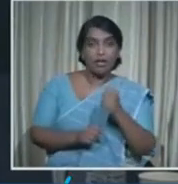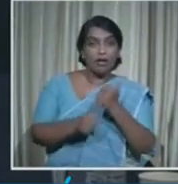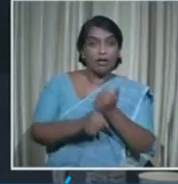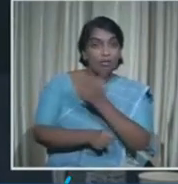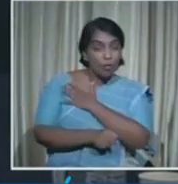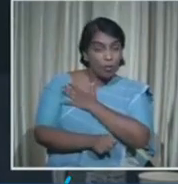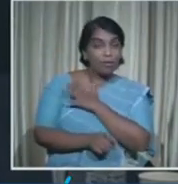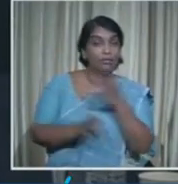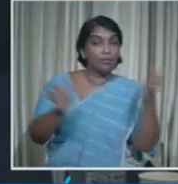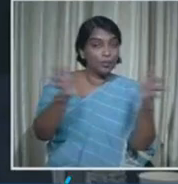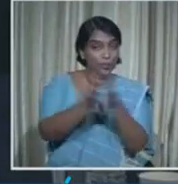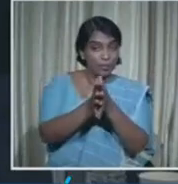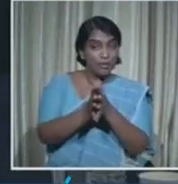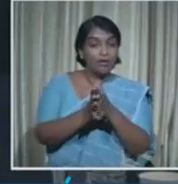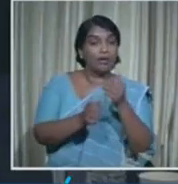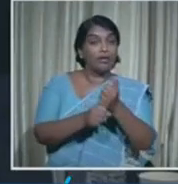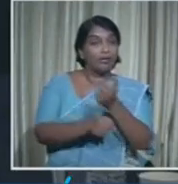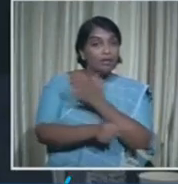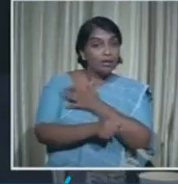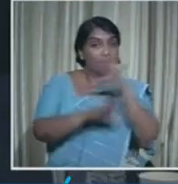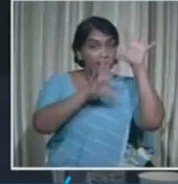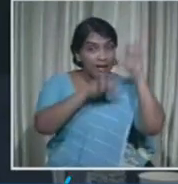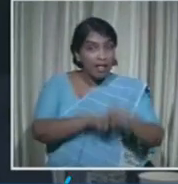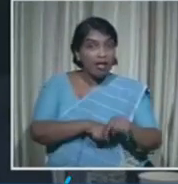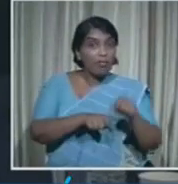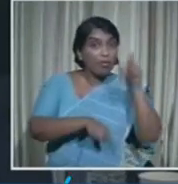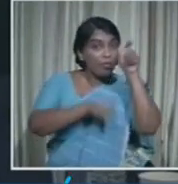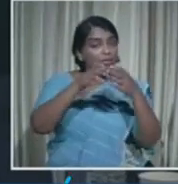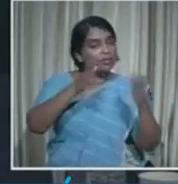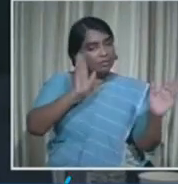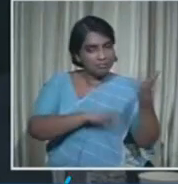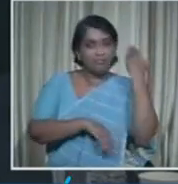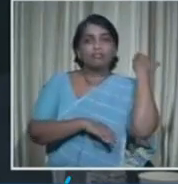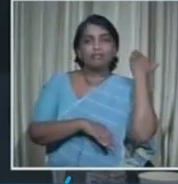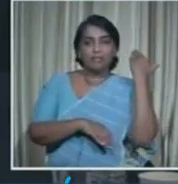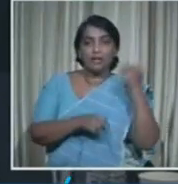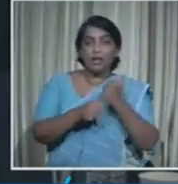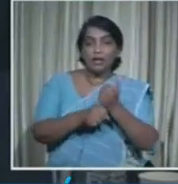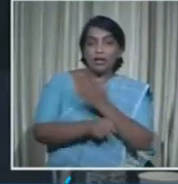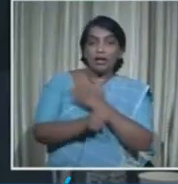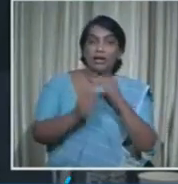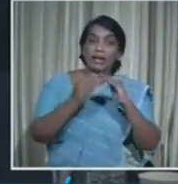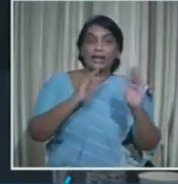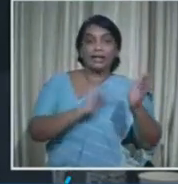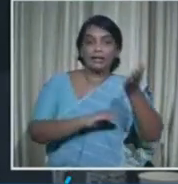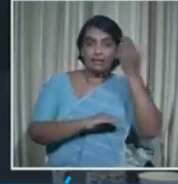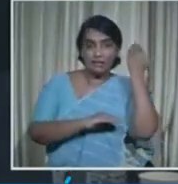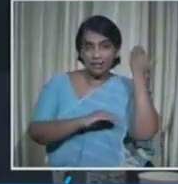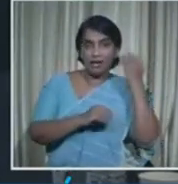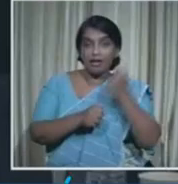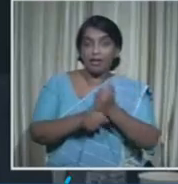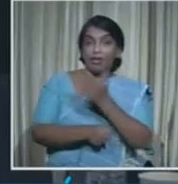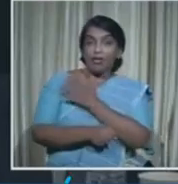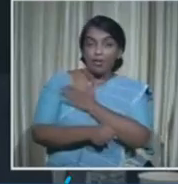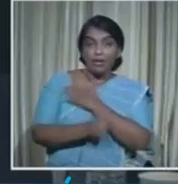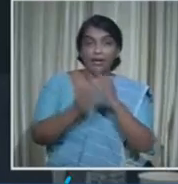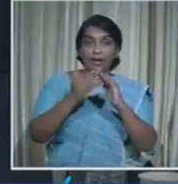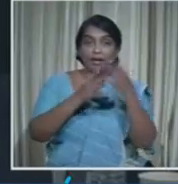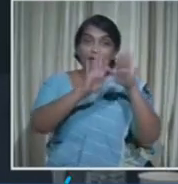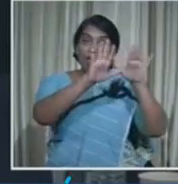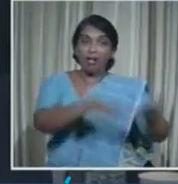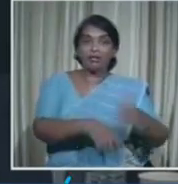එක්ක ගෝටාවේ ගෙනාවු ඈත් යන්න ඕනේ නැත්තම් ගෝටා ගෝ හෝම් කියලා ගෝටාවේ ගෙනාවු අය මෙතන